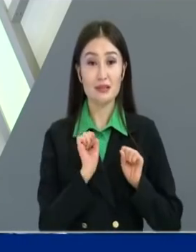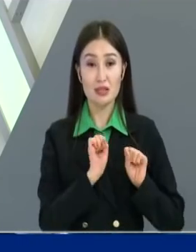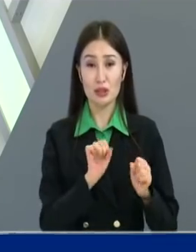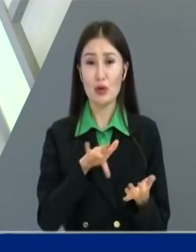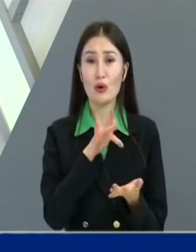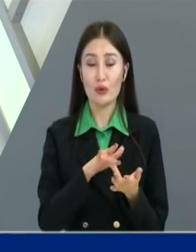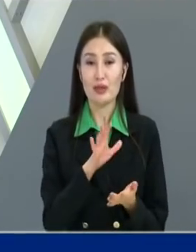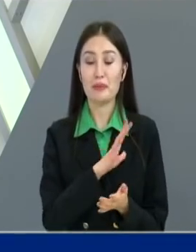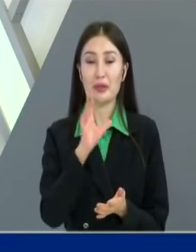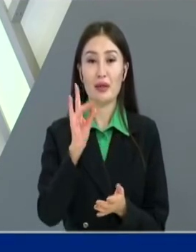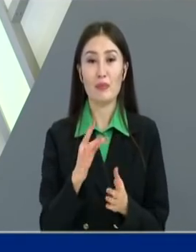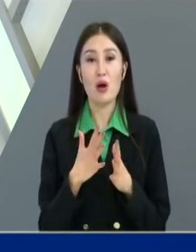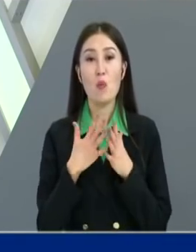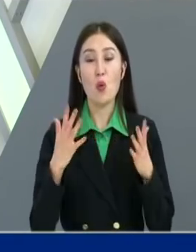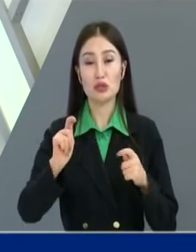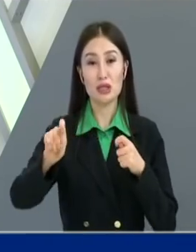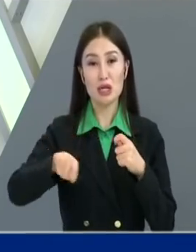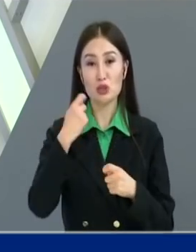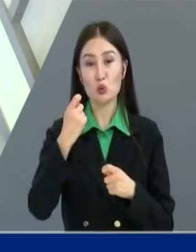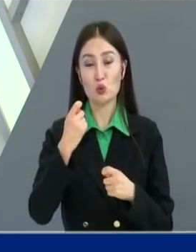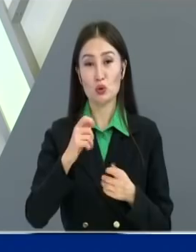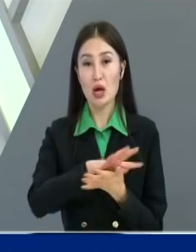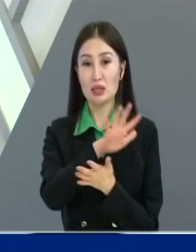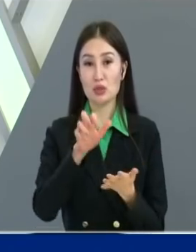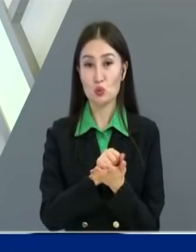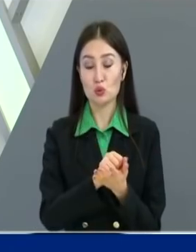бы гораздо больше разрушенных и разграбленных